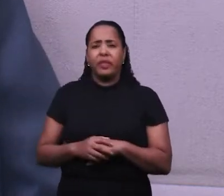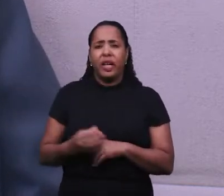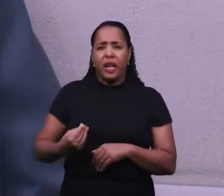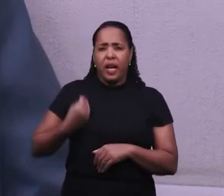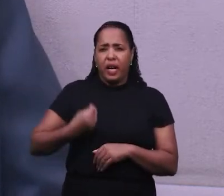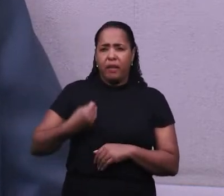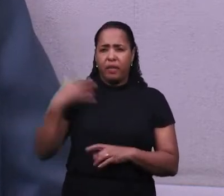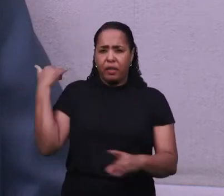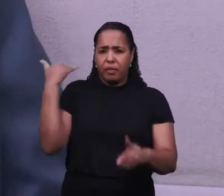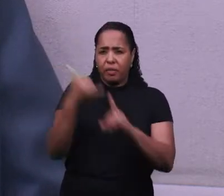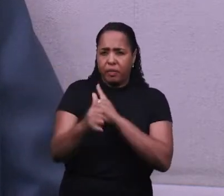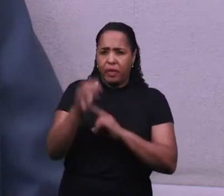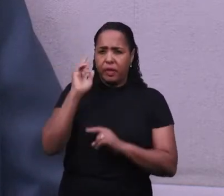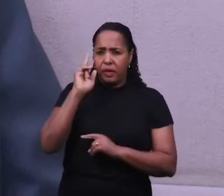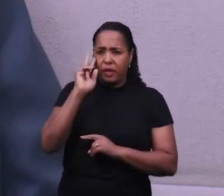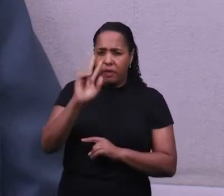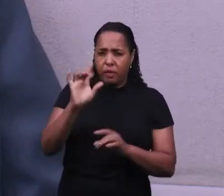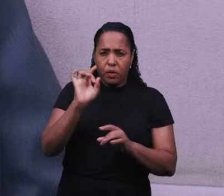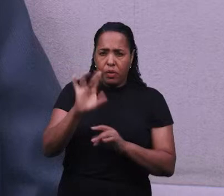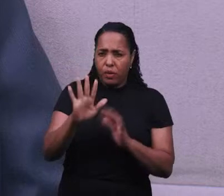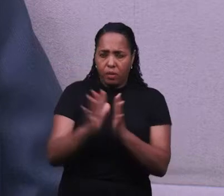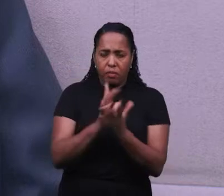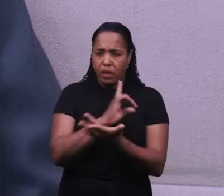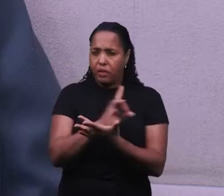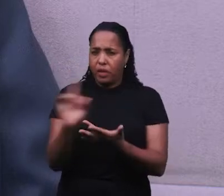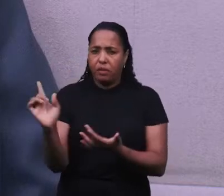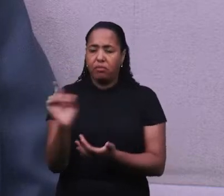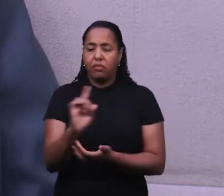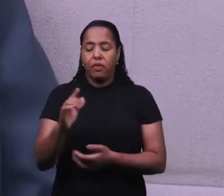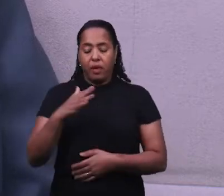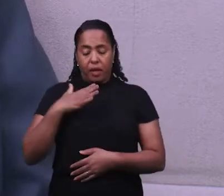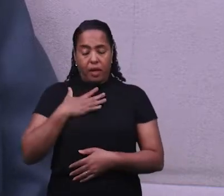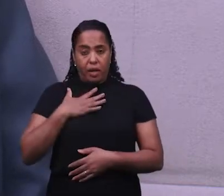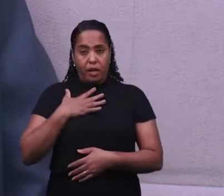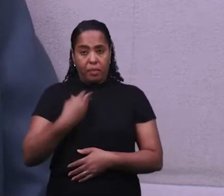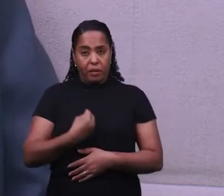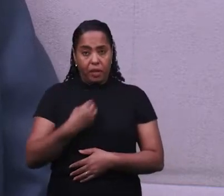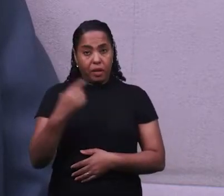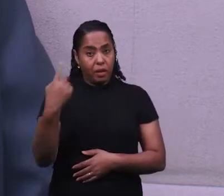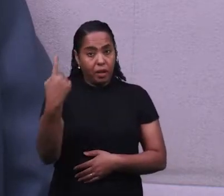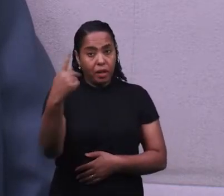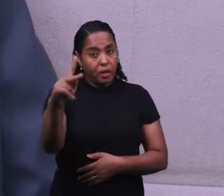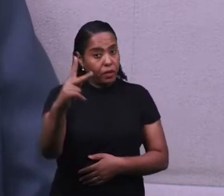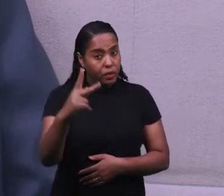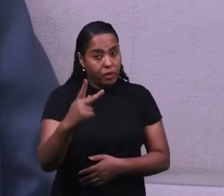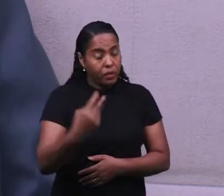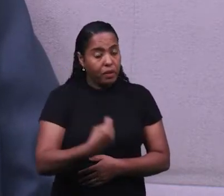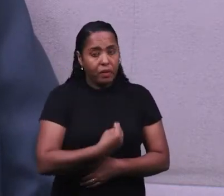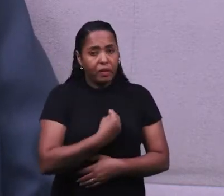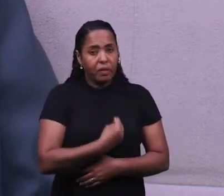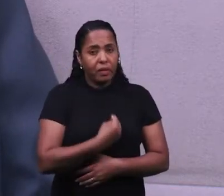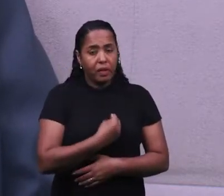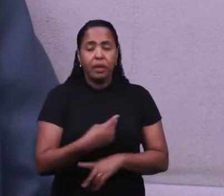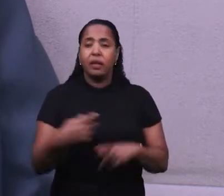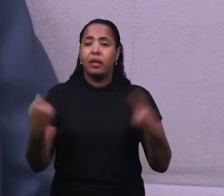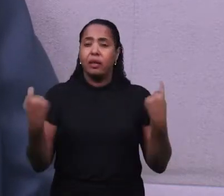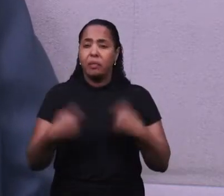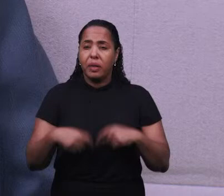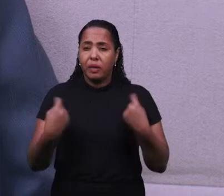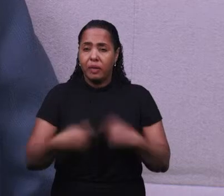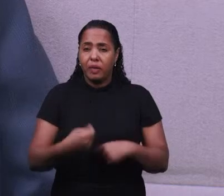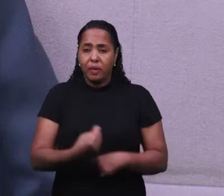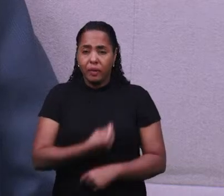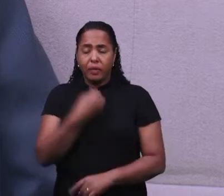Mais la vie prophétique n'est pas restreinte à ce que nous voyons dans la Bible. Simplement, ma vie, votre